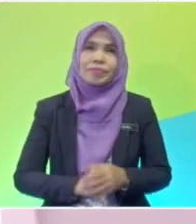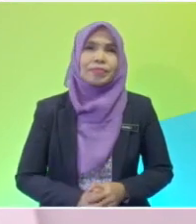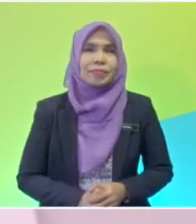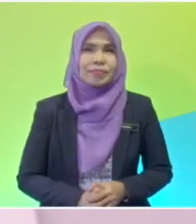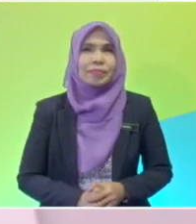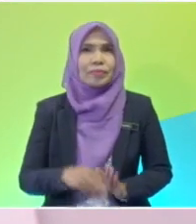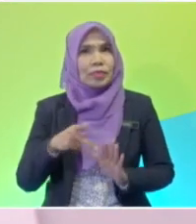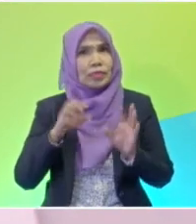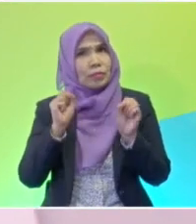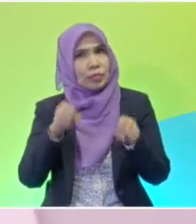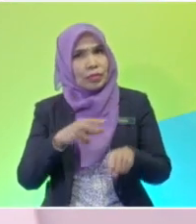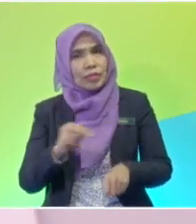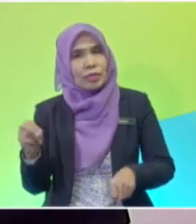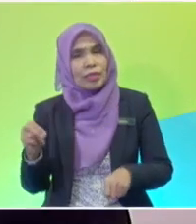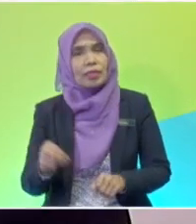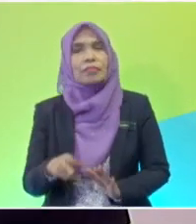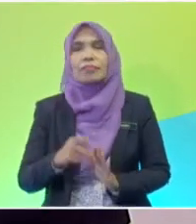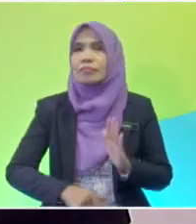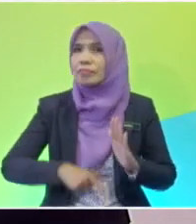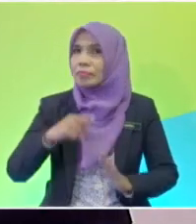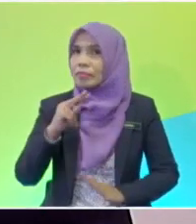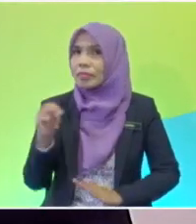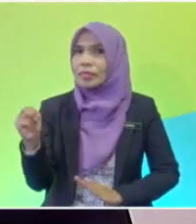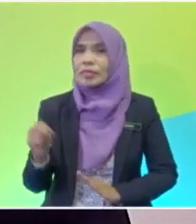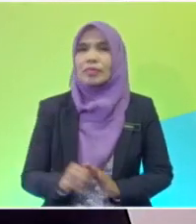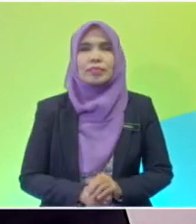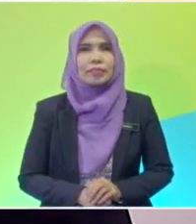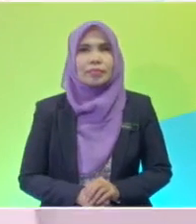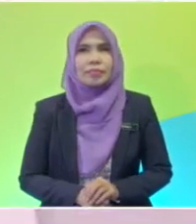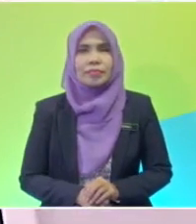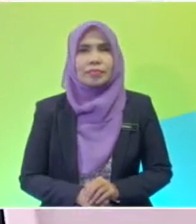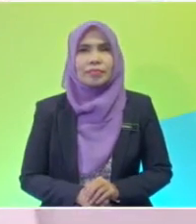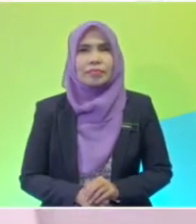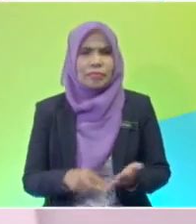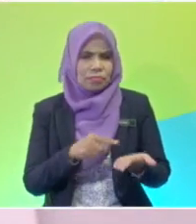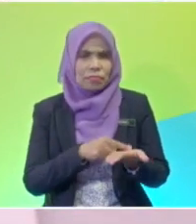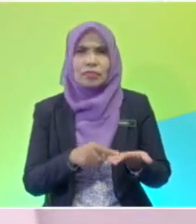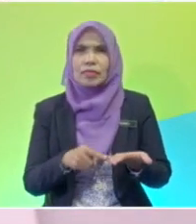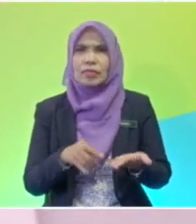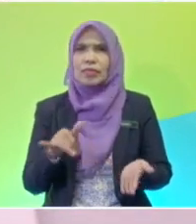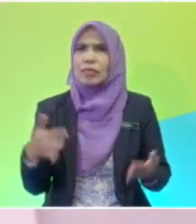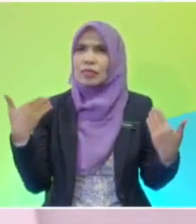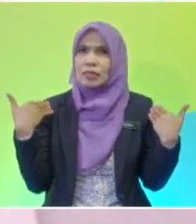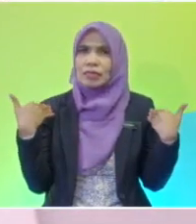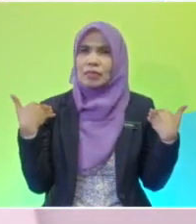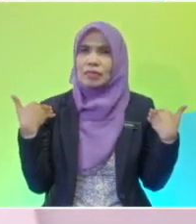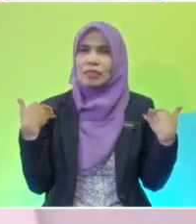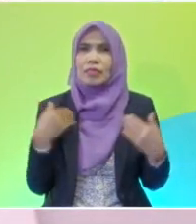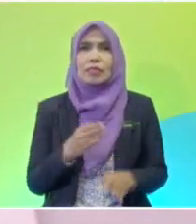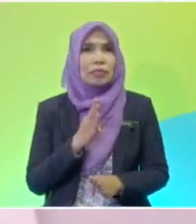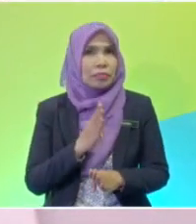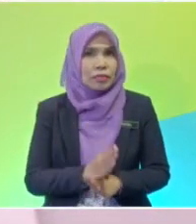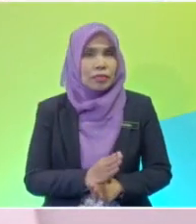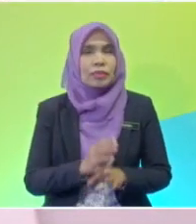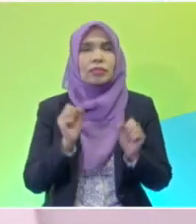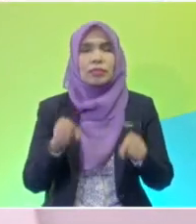kebolehan kelebihan data-data yang kita ada ini sebenarnya boleh digunakan oleh sama ada murid itu